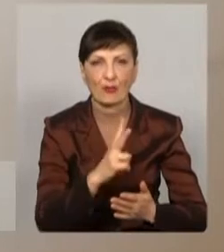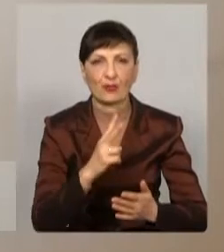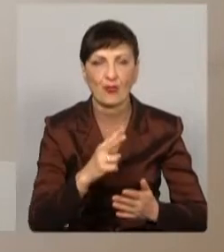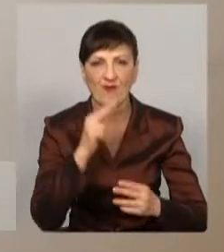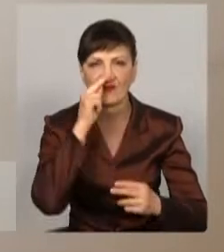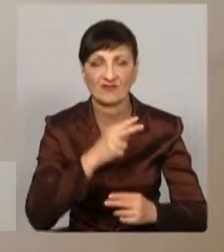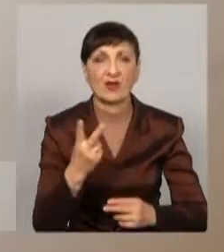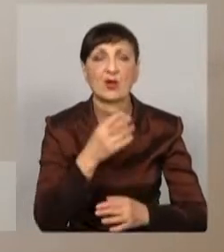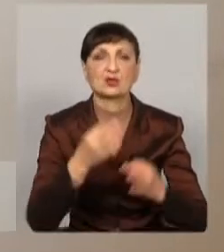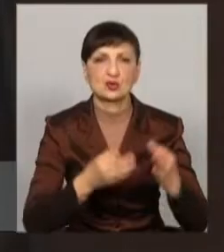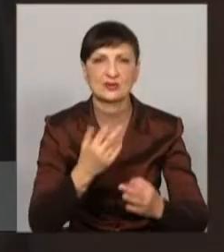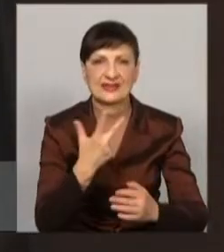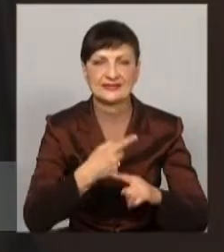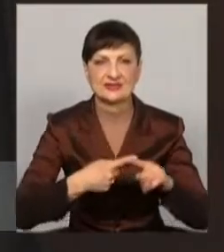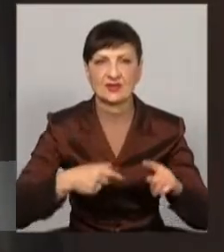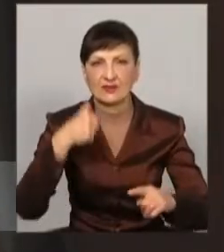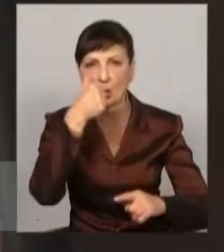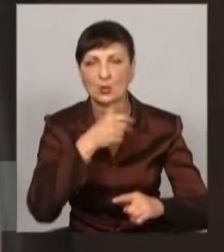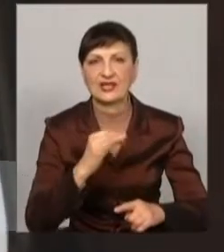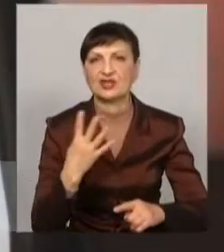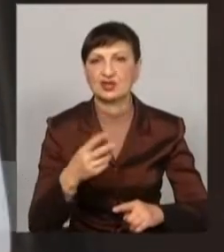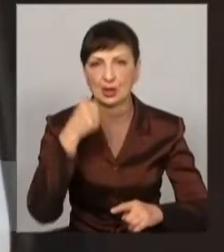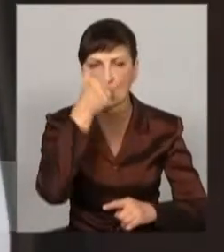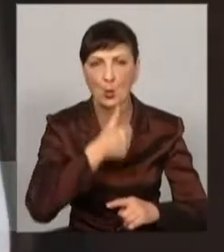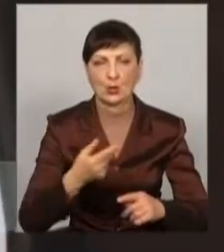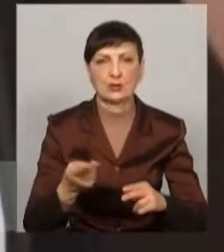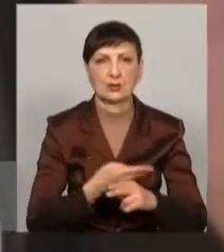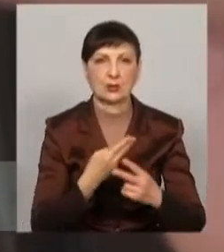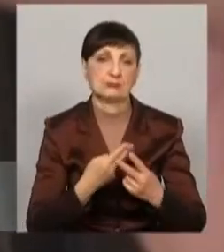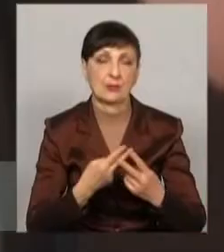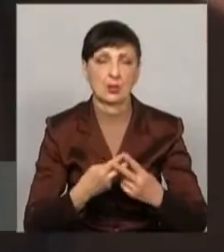Их осудили на 3,5 и 4 года лишения свободы.